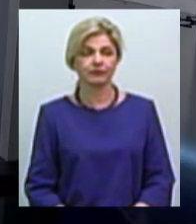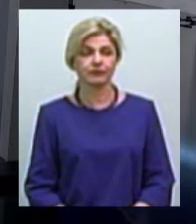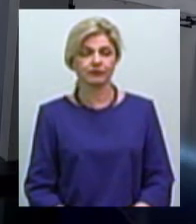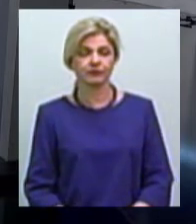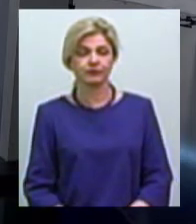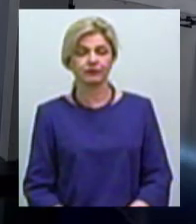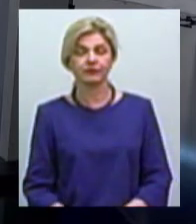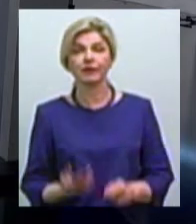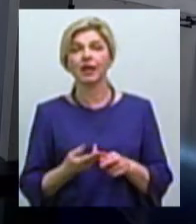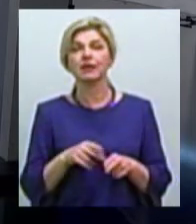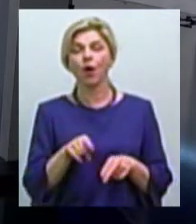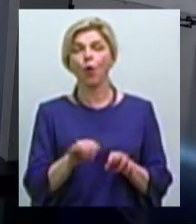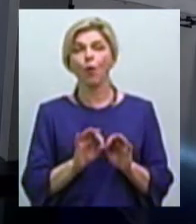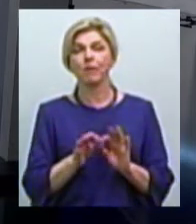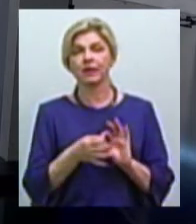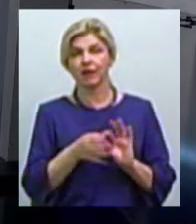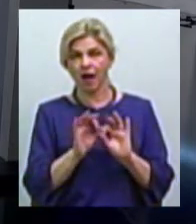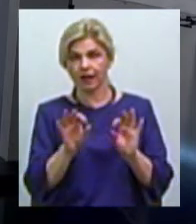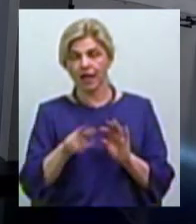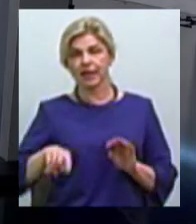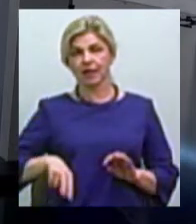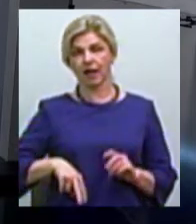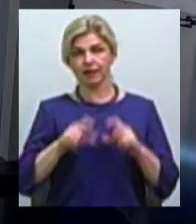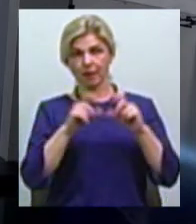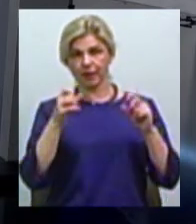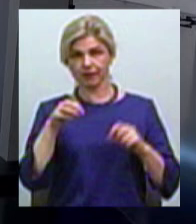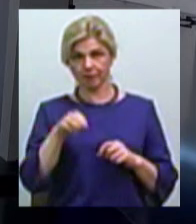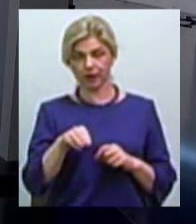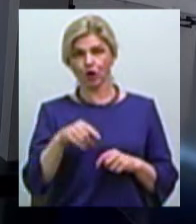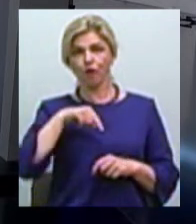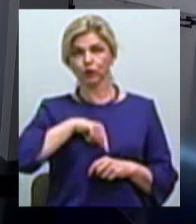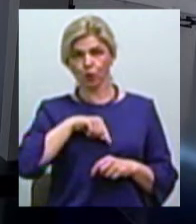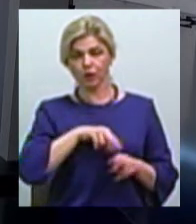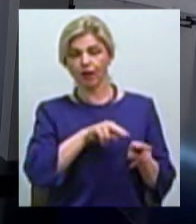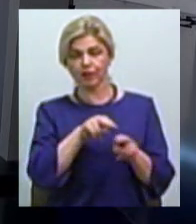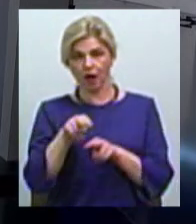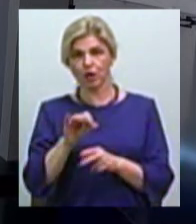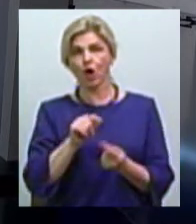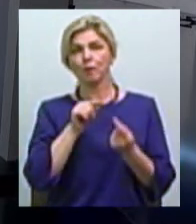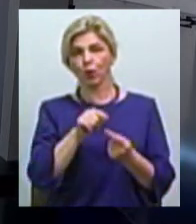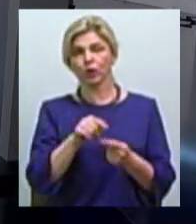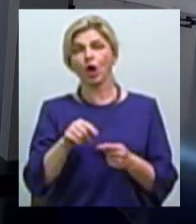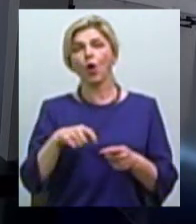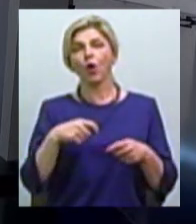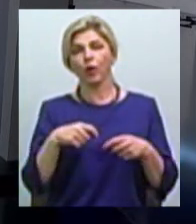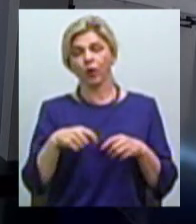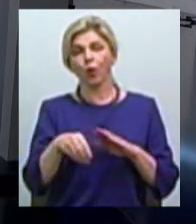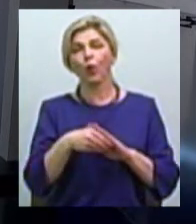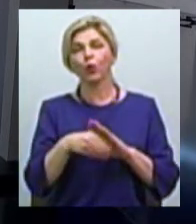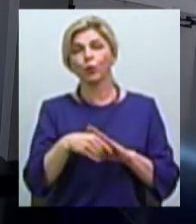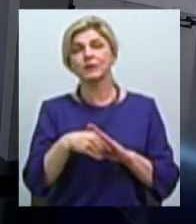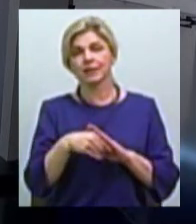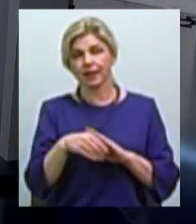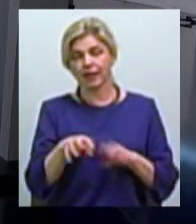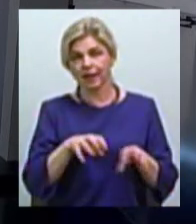А це коментар директора департаменту внутрішнього фінансового контролю, нагляду та протидії корупції Миколаївської міської ради